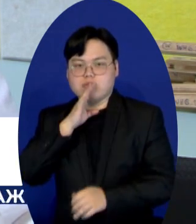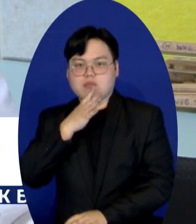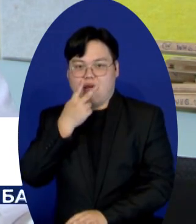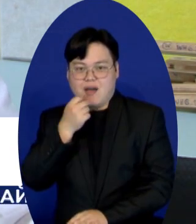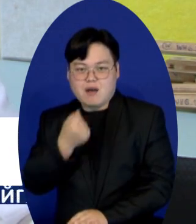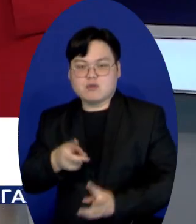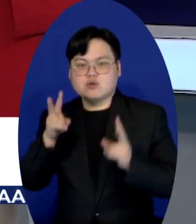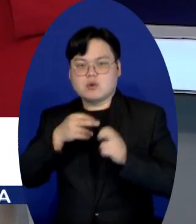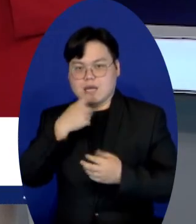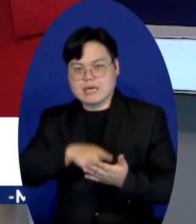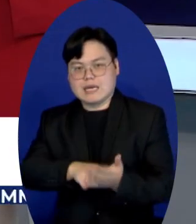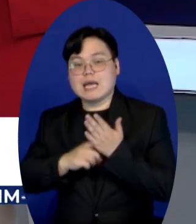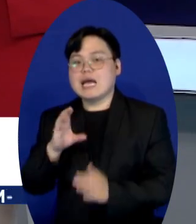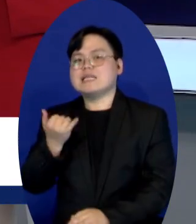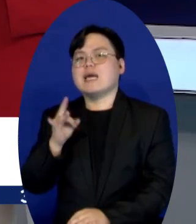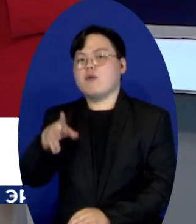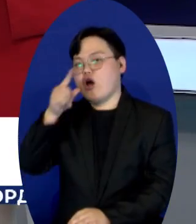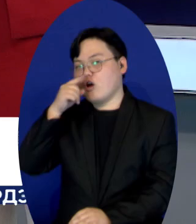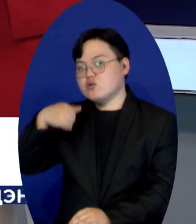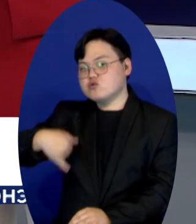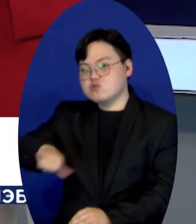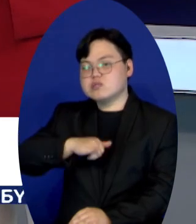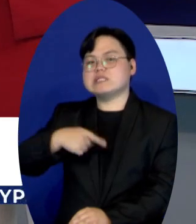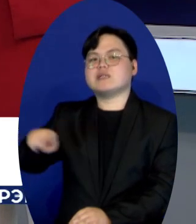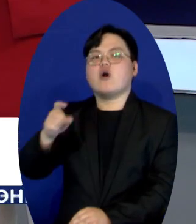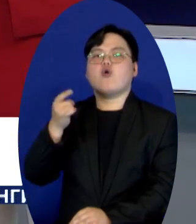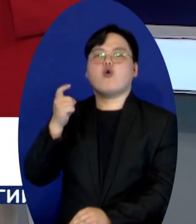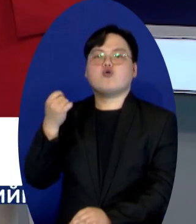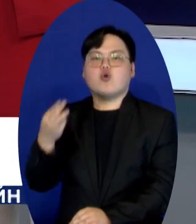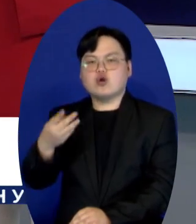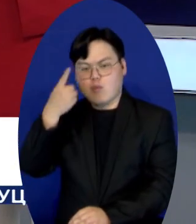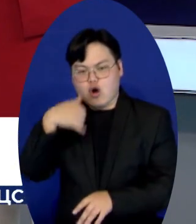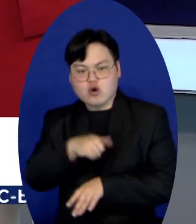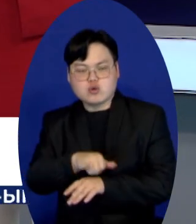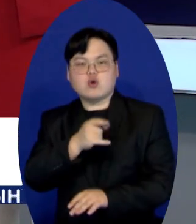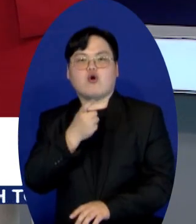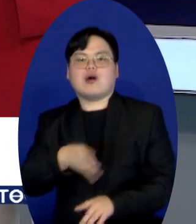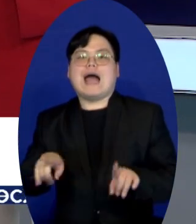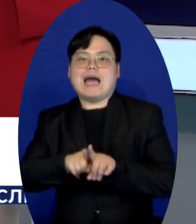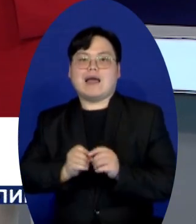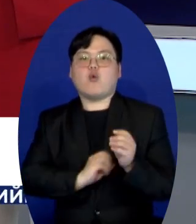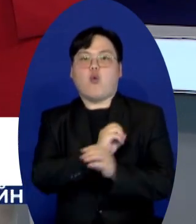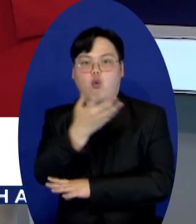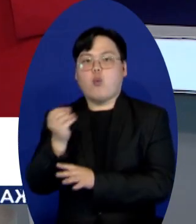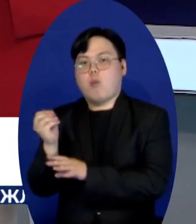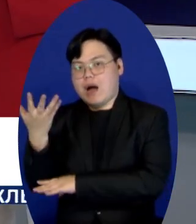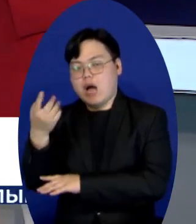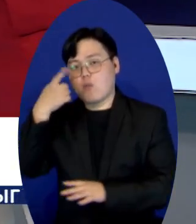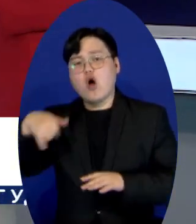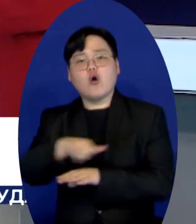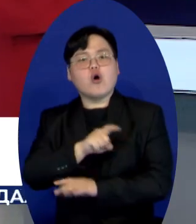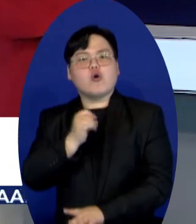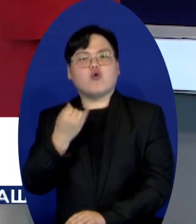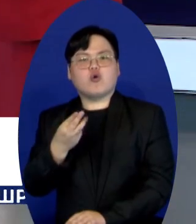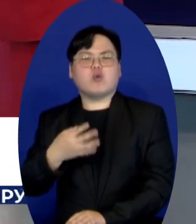байдлаар судалгааны үр дүн харсан. Сибирийн хош мод нь Оросын холбооны улс болон манай улсад тархан ургадаг. За манай оронд ургаж байгаа хошин ойн санг одоо